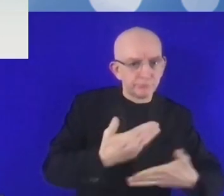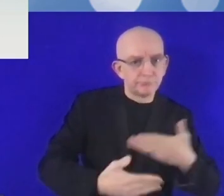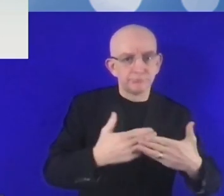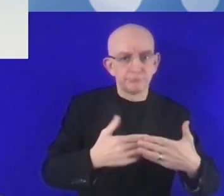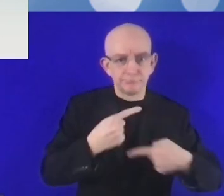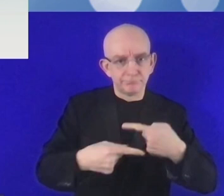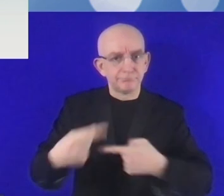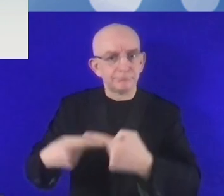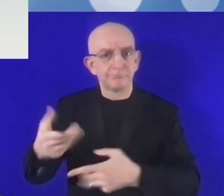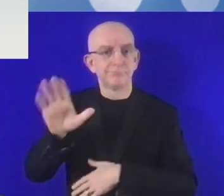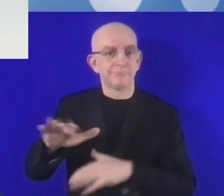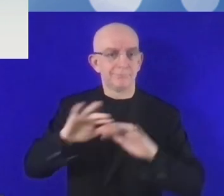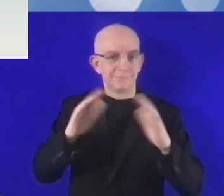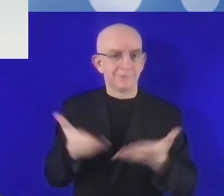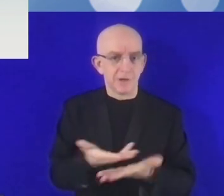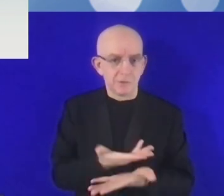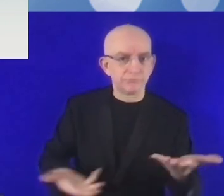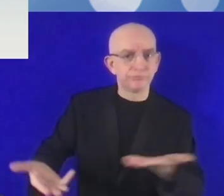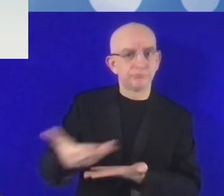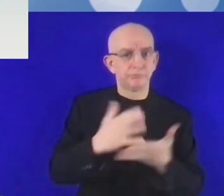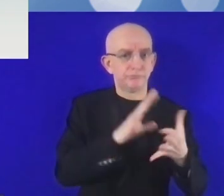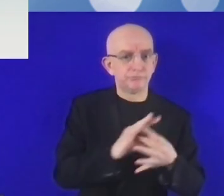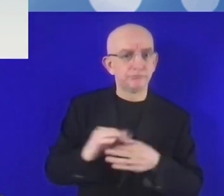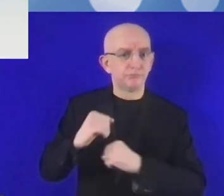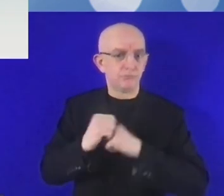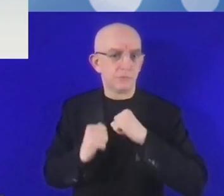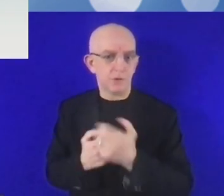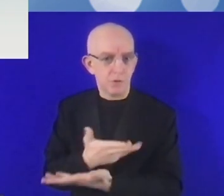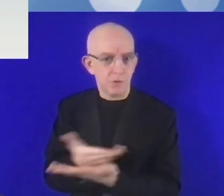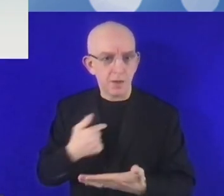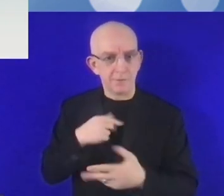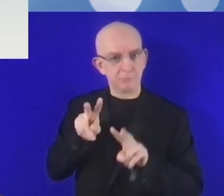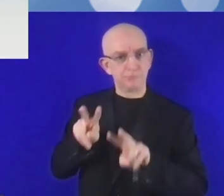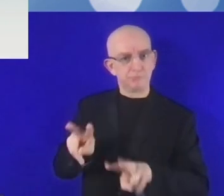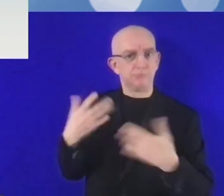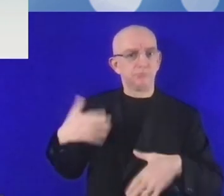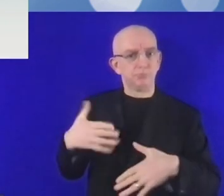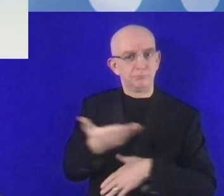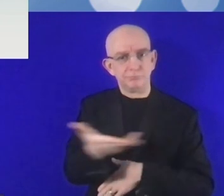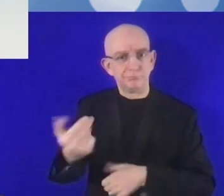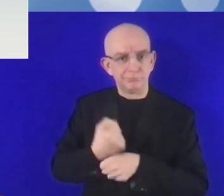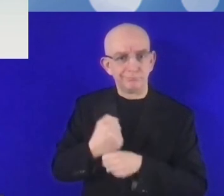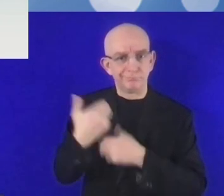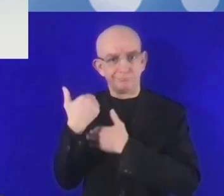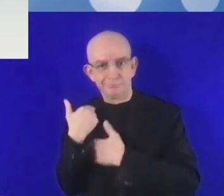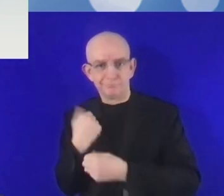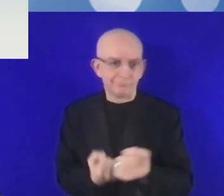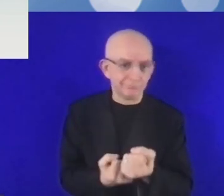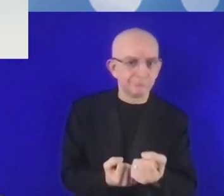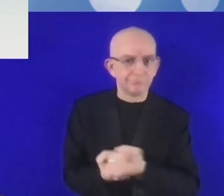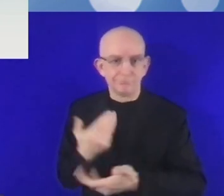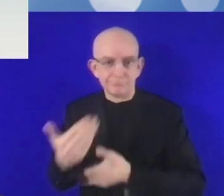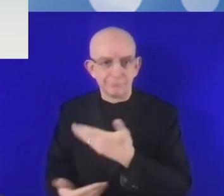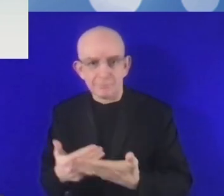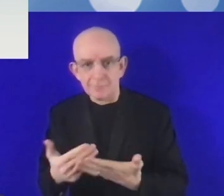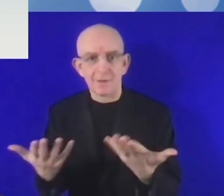响，按照日常的方式生活、工作、学习等等。